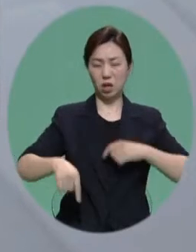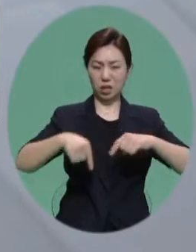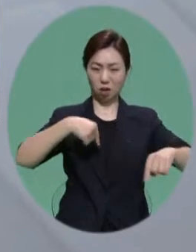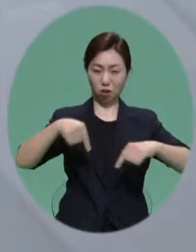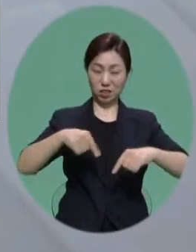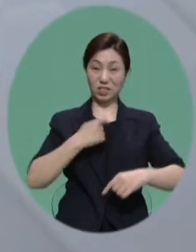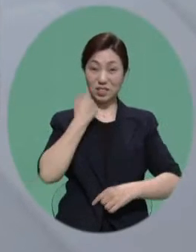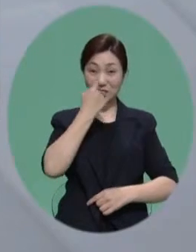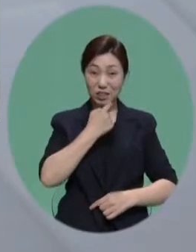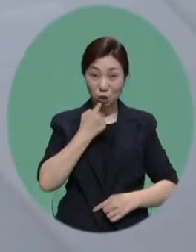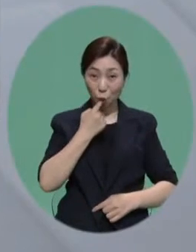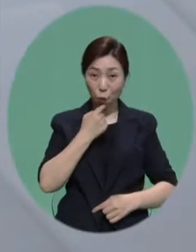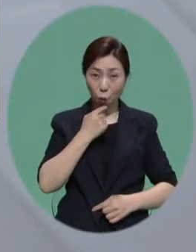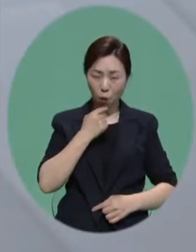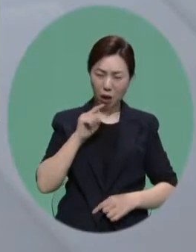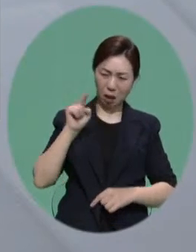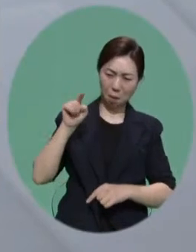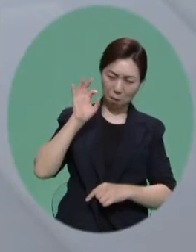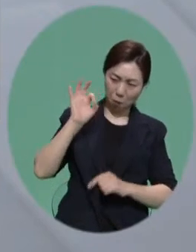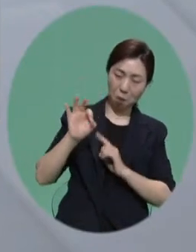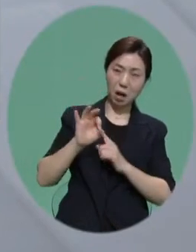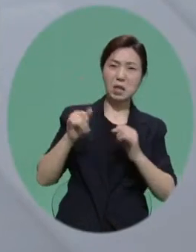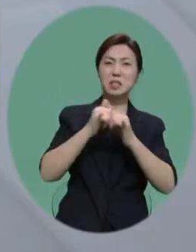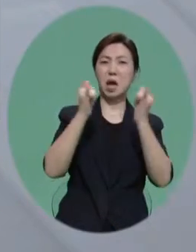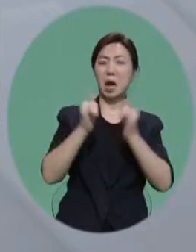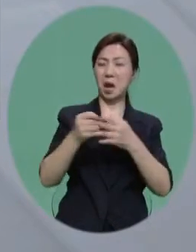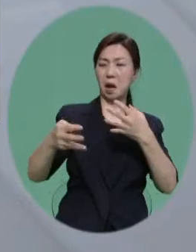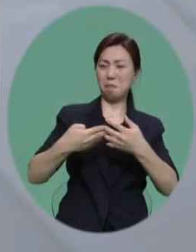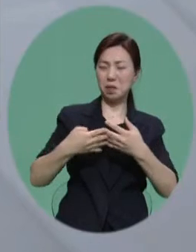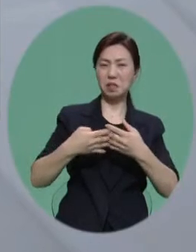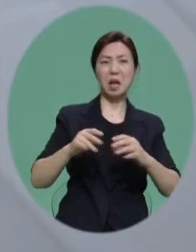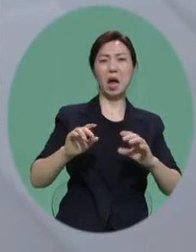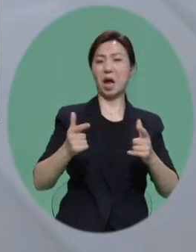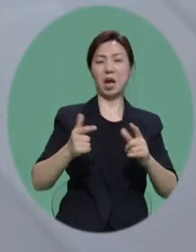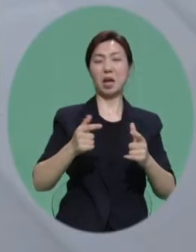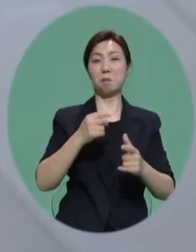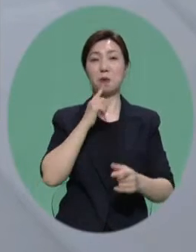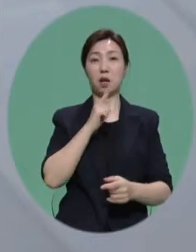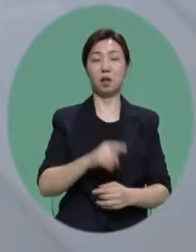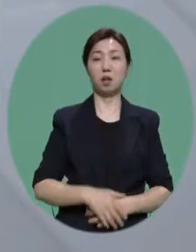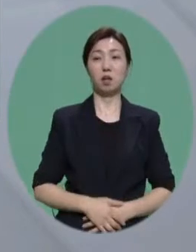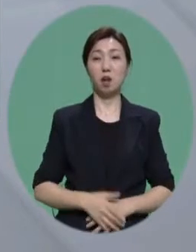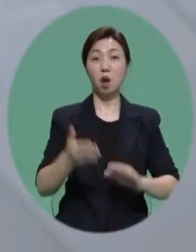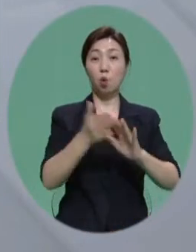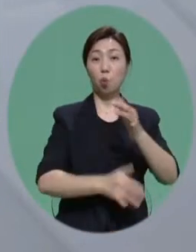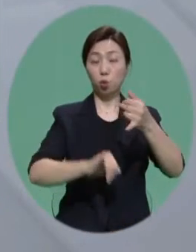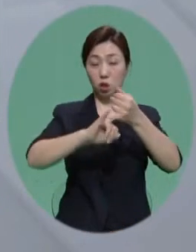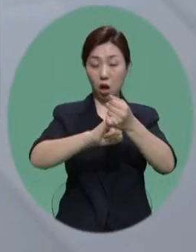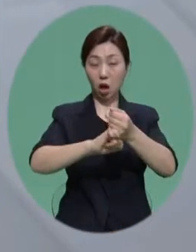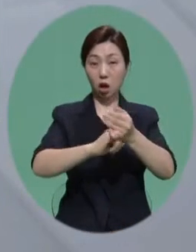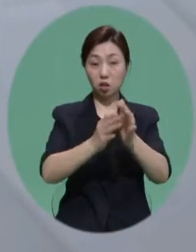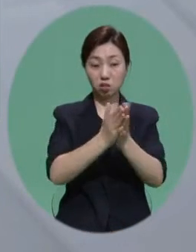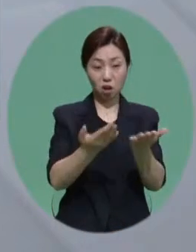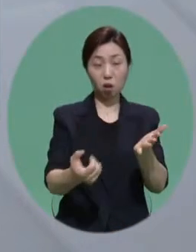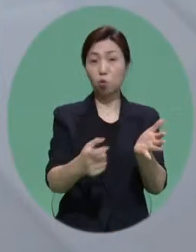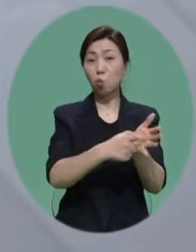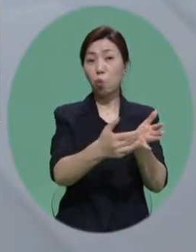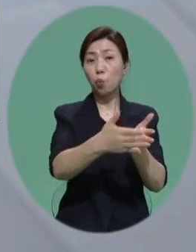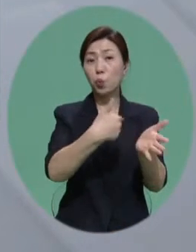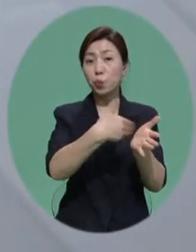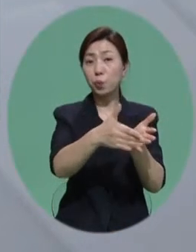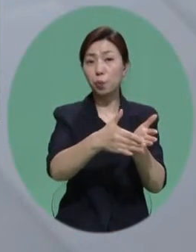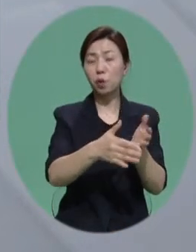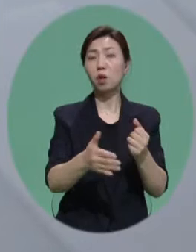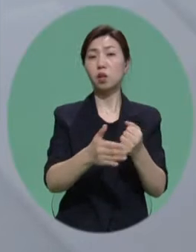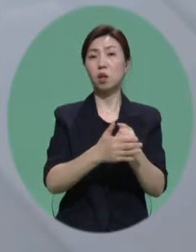다 안 하겠다는 뜻입니다 사회적 합의 얘기만 어느 하면 공약 집에도 지금 명확히 없어요 그 것이기 때문에 제가 말씀드린 것은 뭐